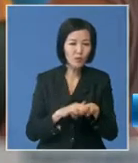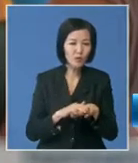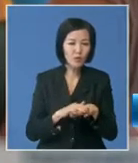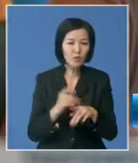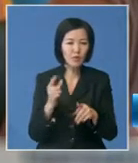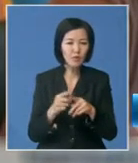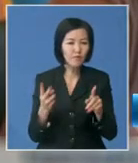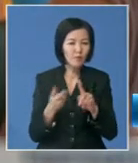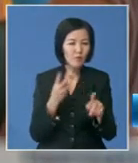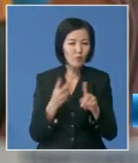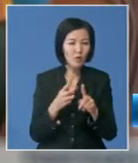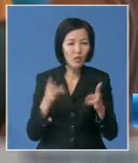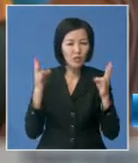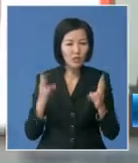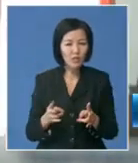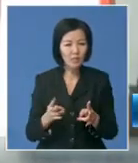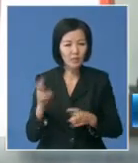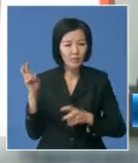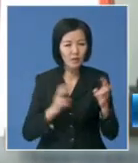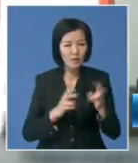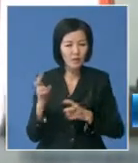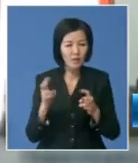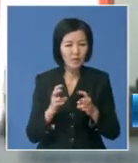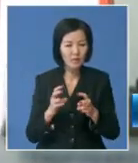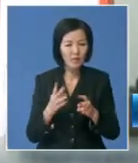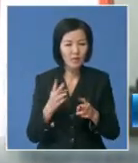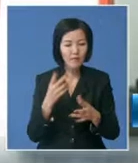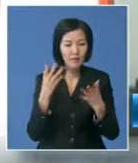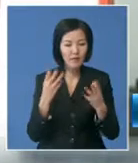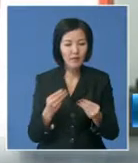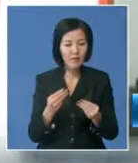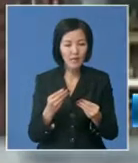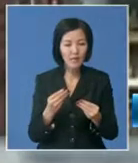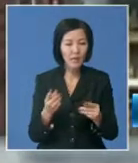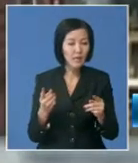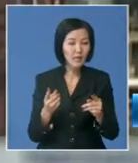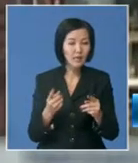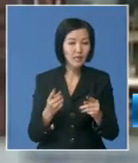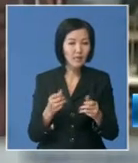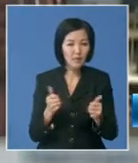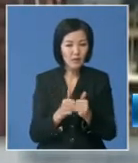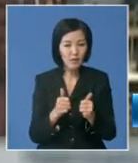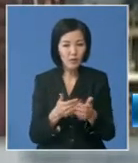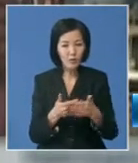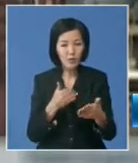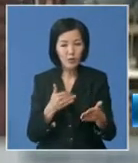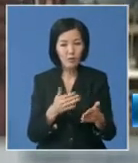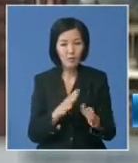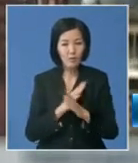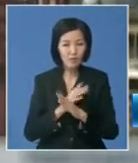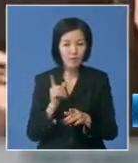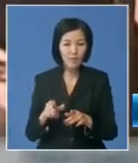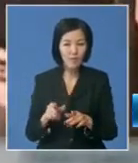о это уж и 2 несчастный случай на промышленном гиганте за последние два дня накануне на территории комбината погиб рабочий подрядные организации